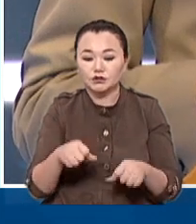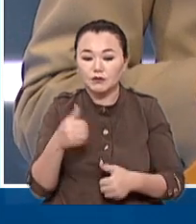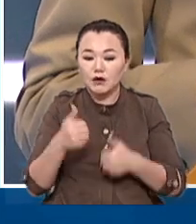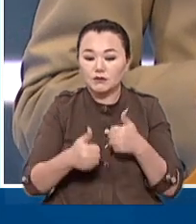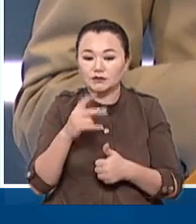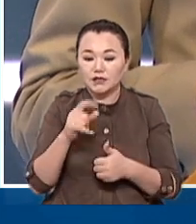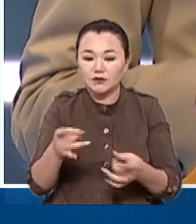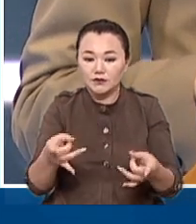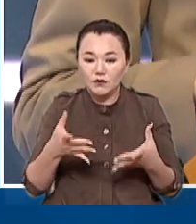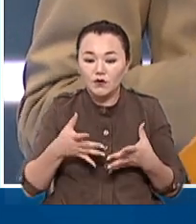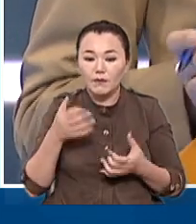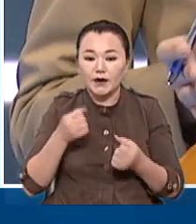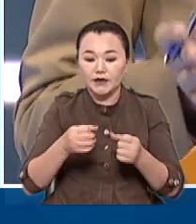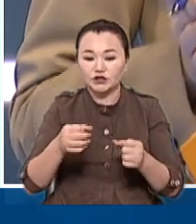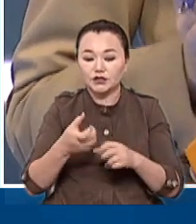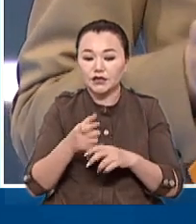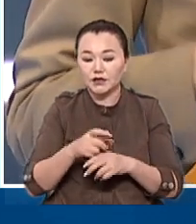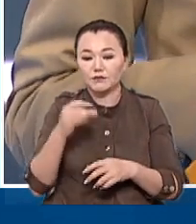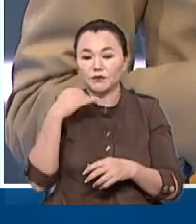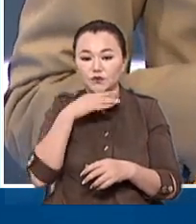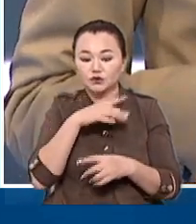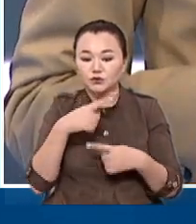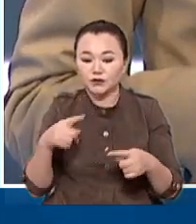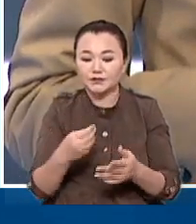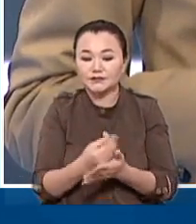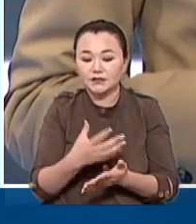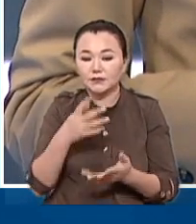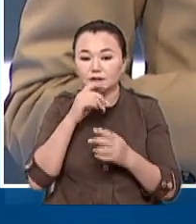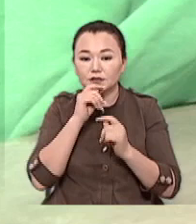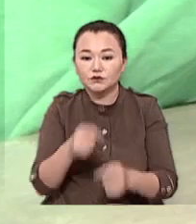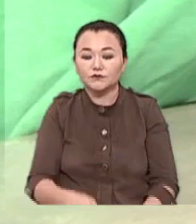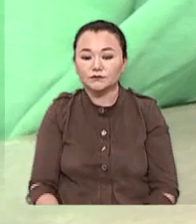за новенький автомобиль и множество других ценных призов.